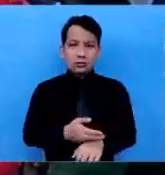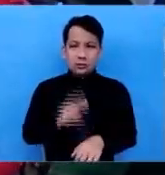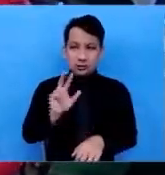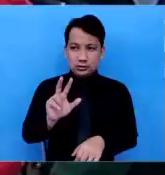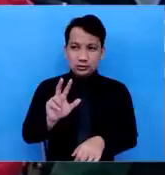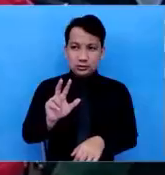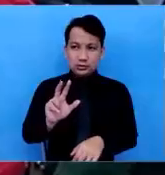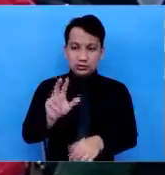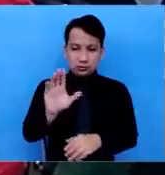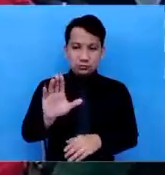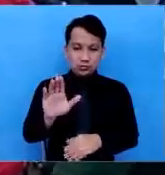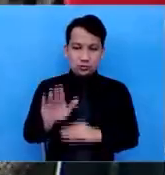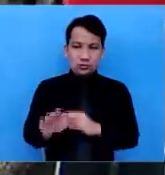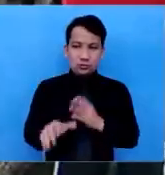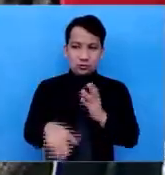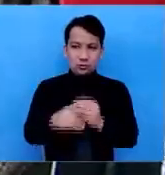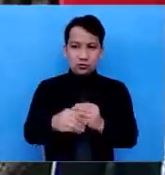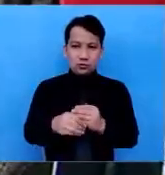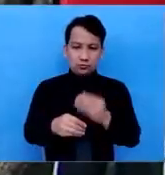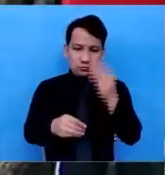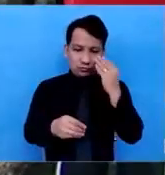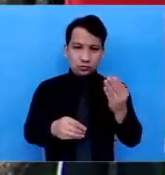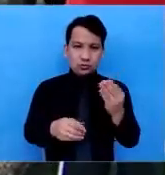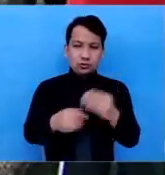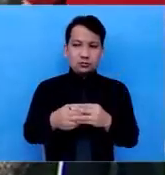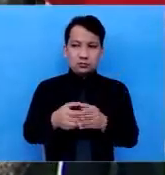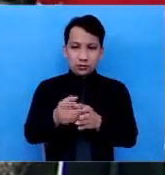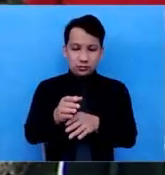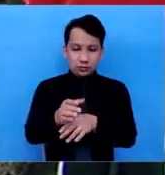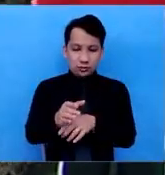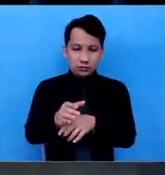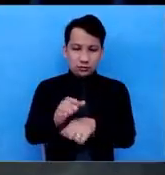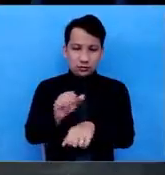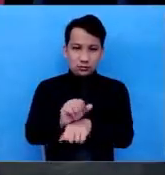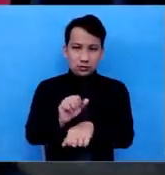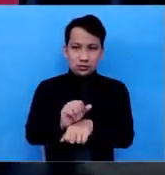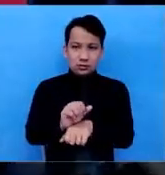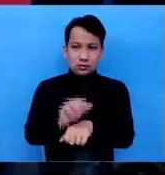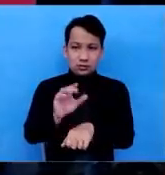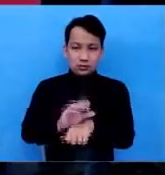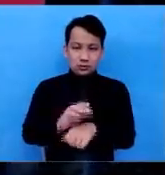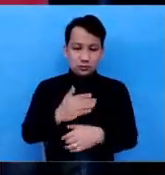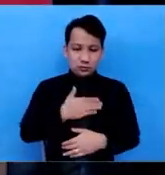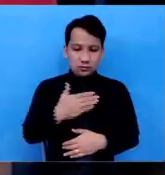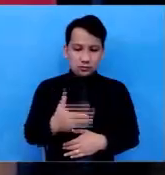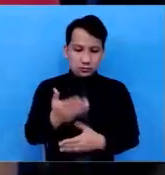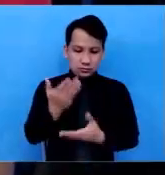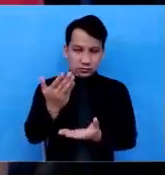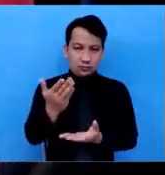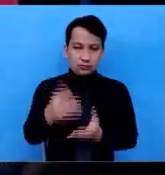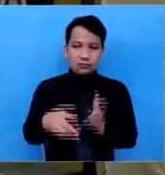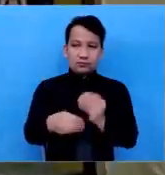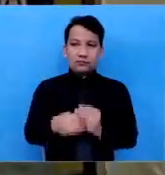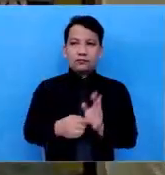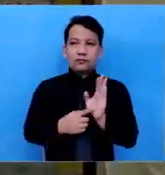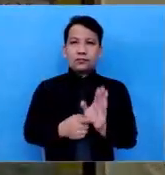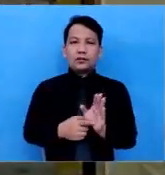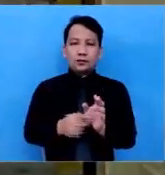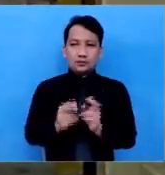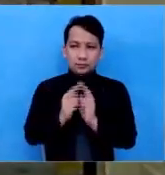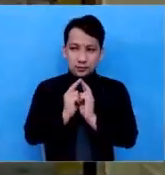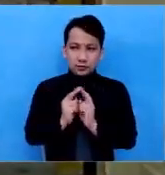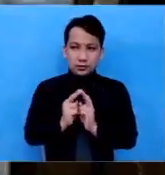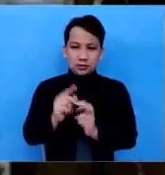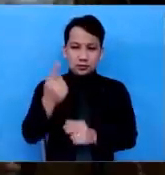araw daw sila umalis ng Bulacan para makapagsimba sa Quiapo. Nananampalataya po kami sa Nazareno. First Friday